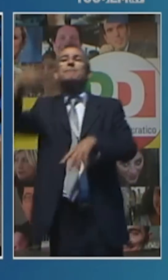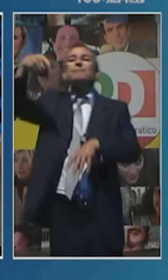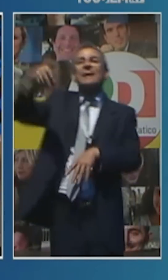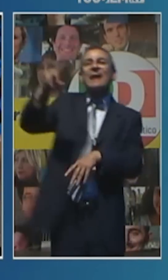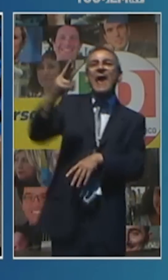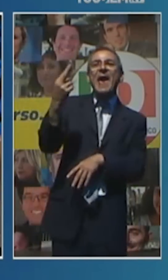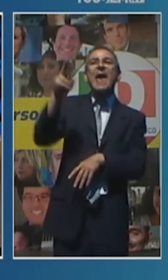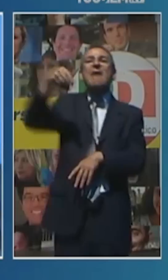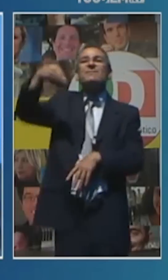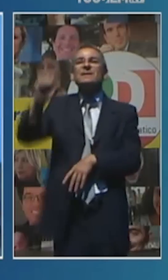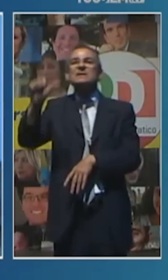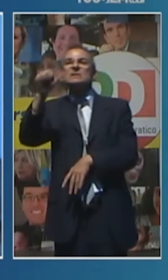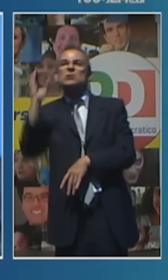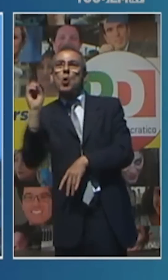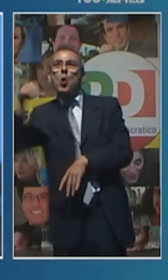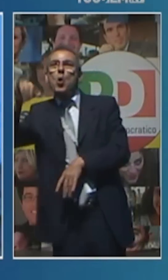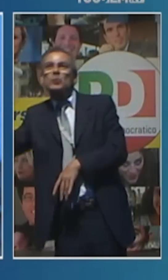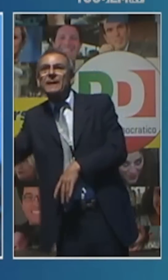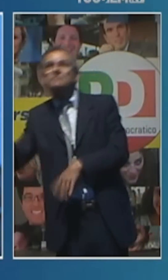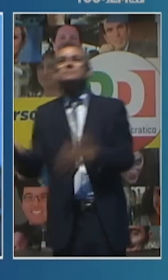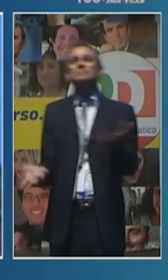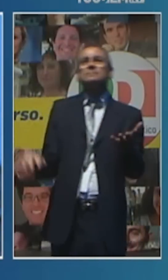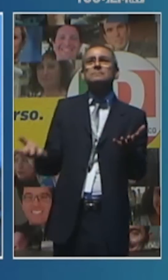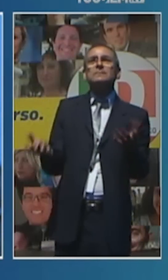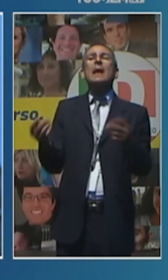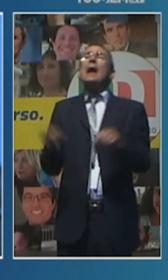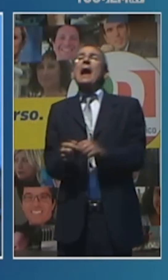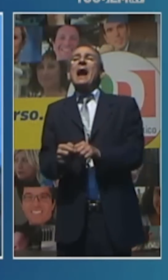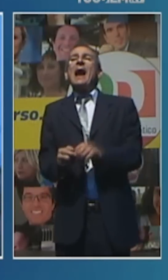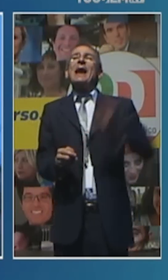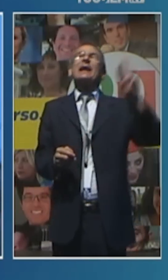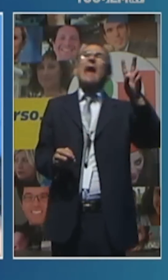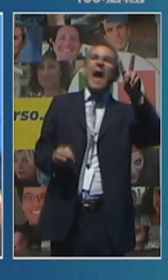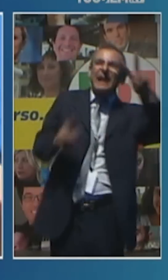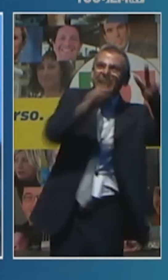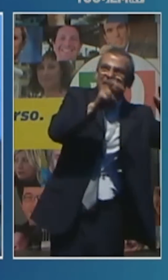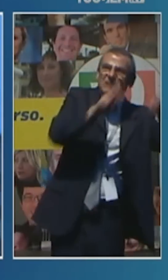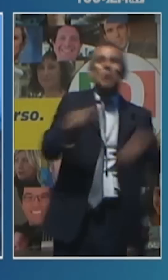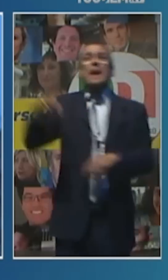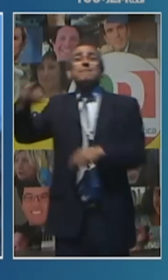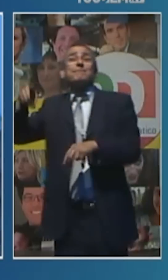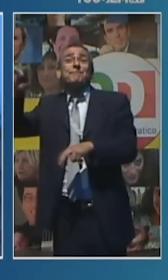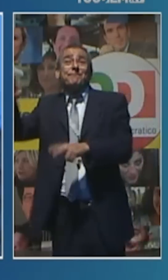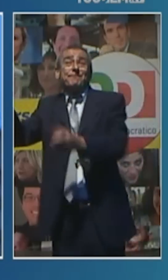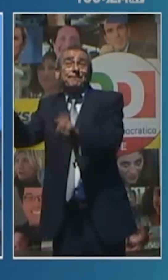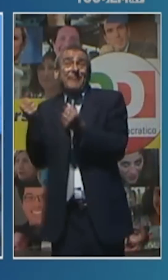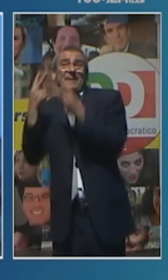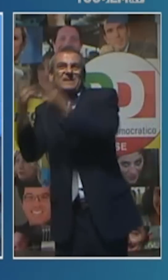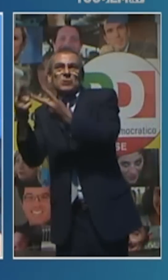Comunità Europea. Ci siamo dimenticati le visioni e abbiamo le previsioni. Ma è mai possibile che questi